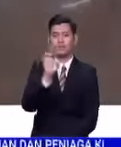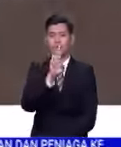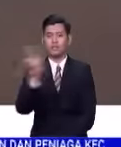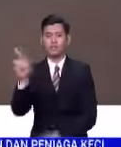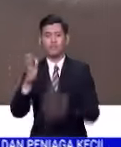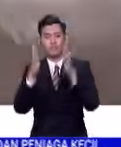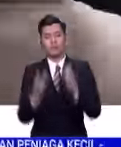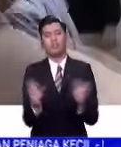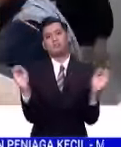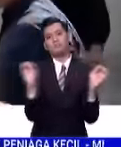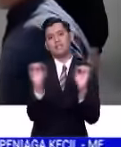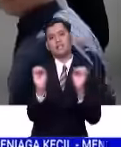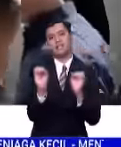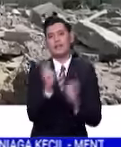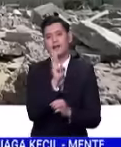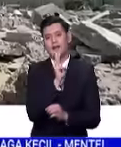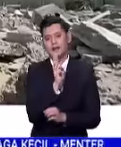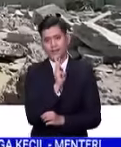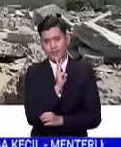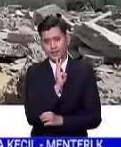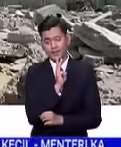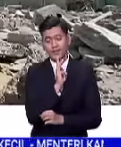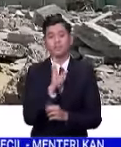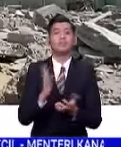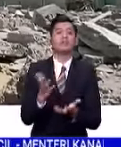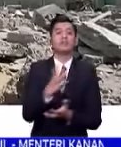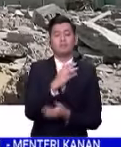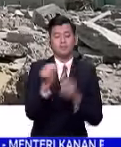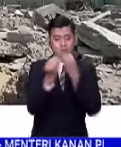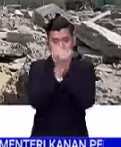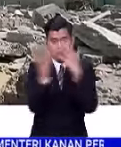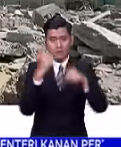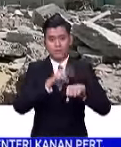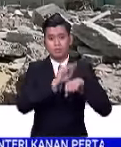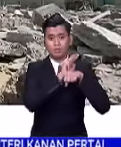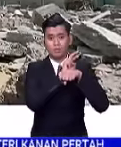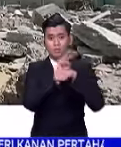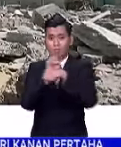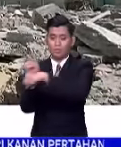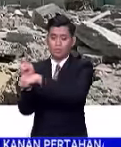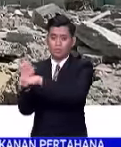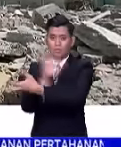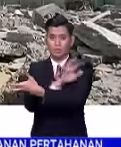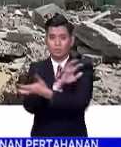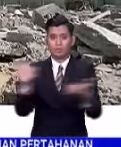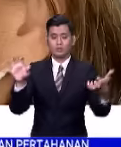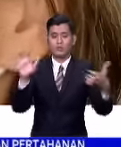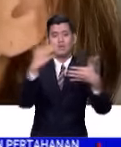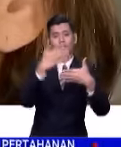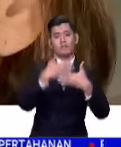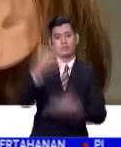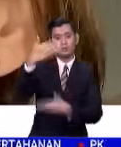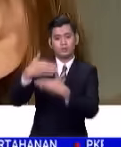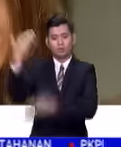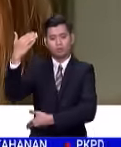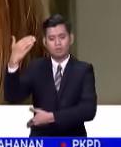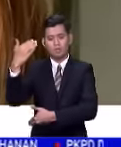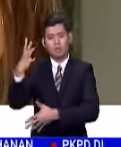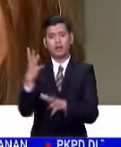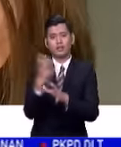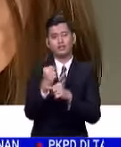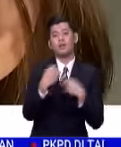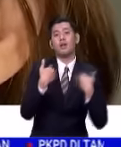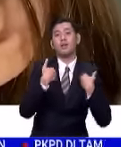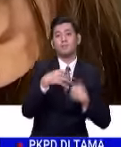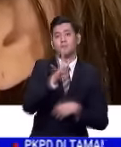mempunyai akses bekalan air. Hastings berkata demikian ketika membuat tinjauan kemusnahan di Jalan Wehda yang menyaksikan